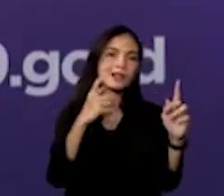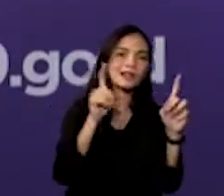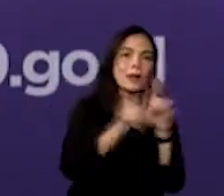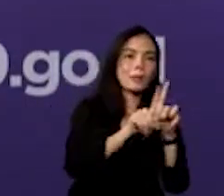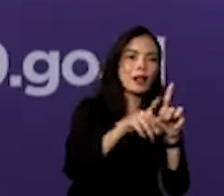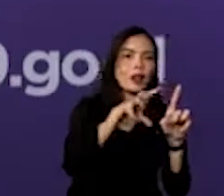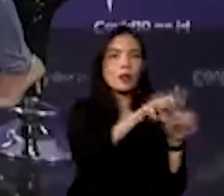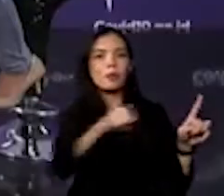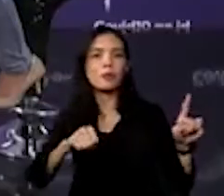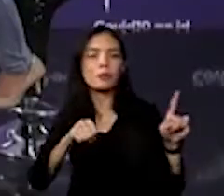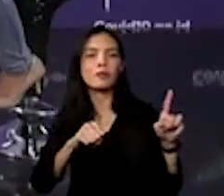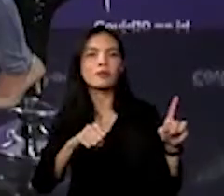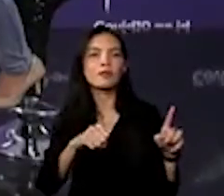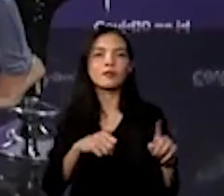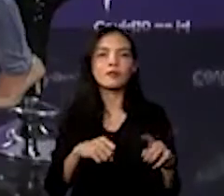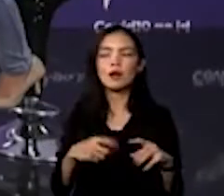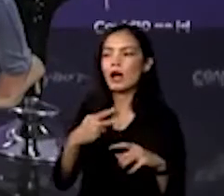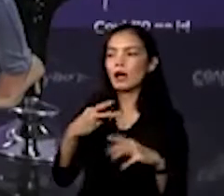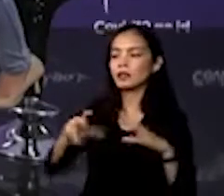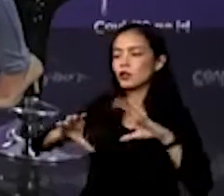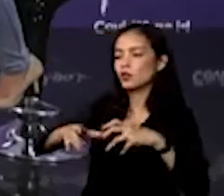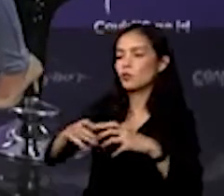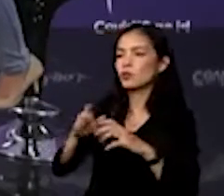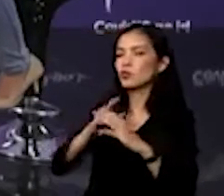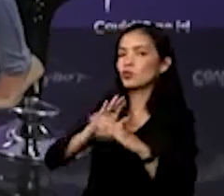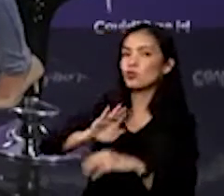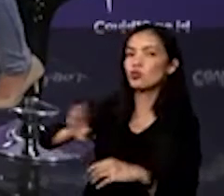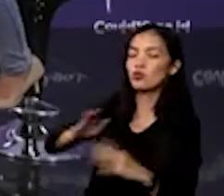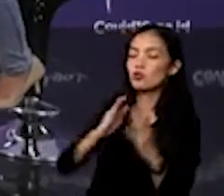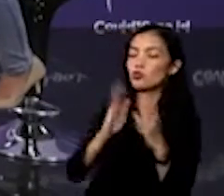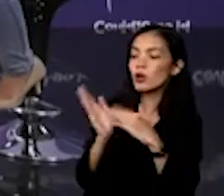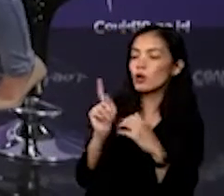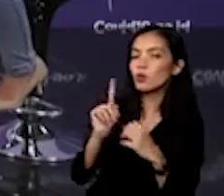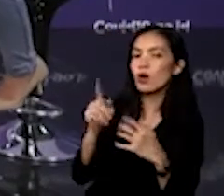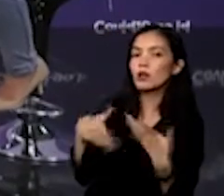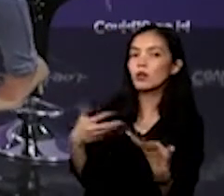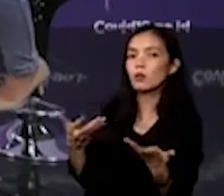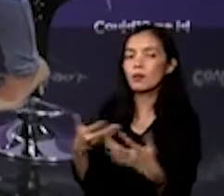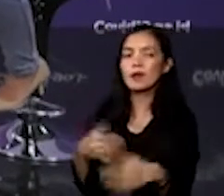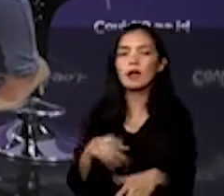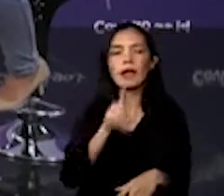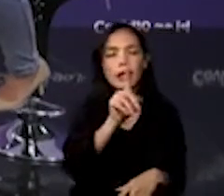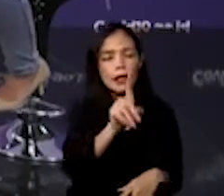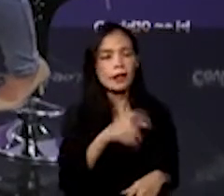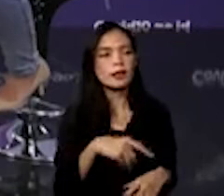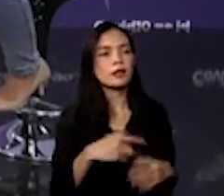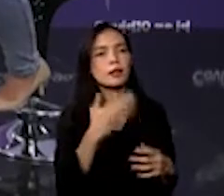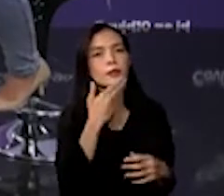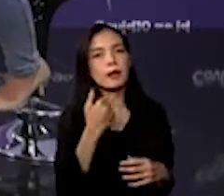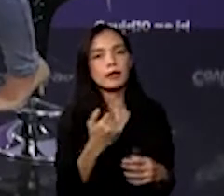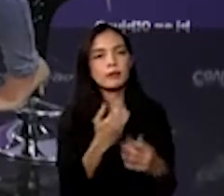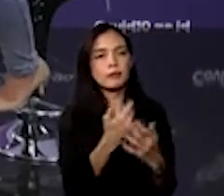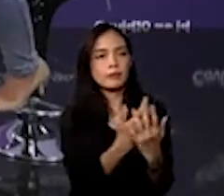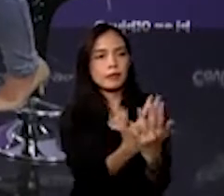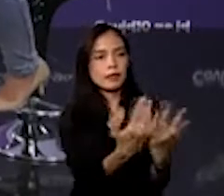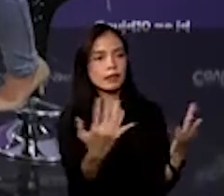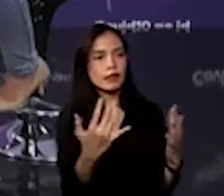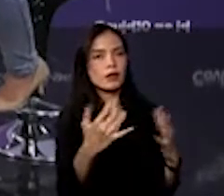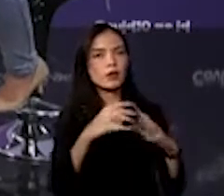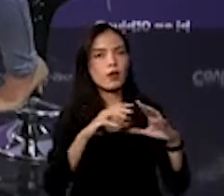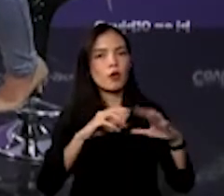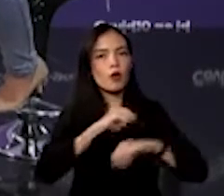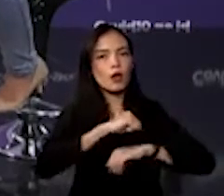yang bergrup itu harus ditunda atau bagaimana nah ini Jadi kalau sebaiknya masyarakat ya melakukan olahraga jangan yang